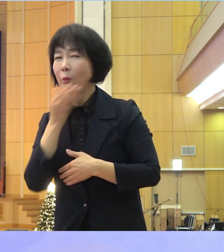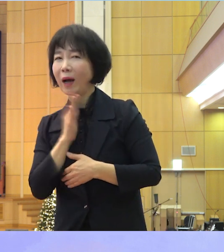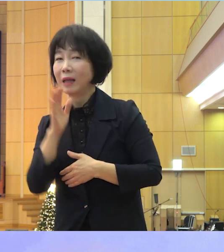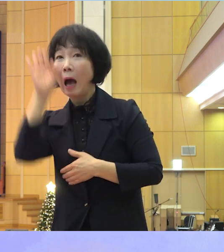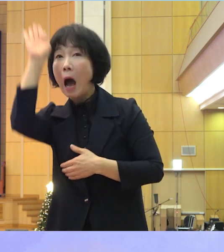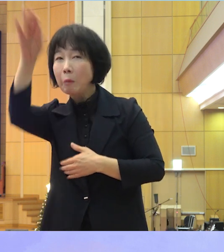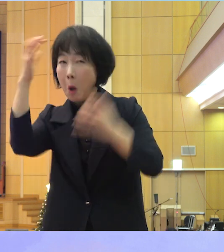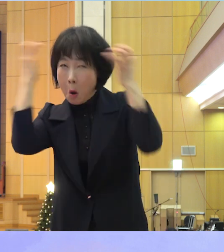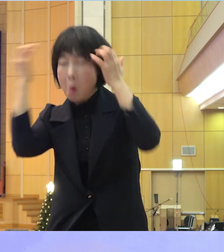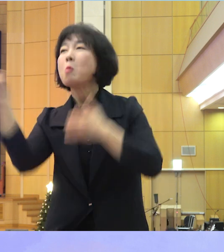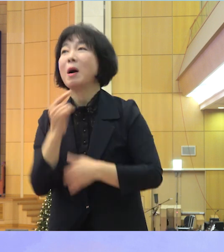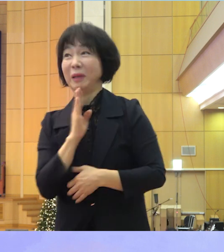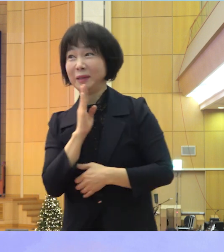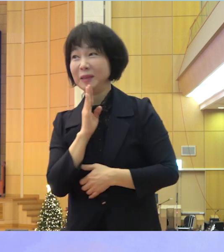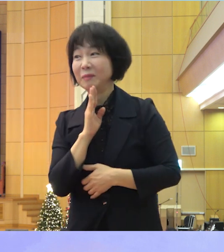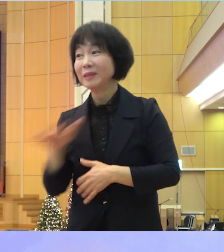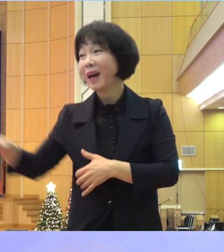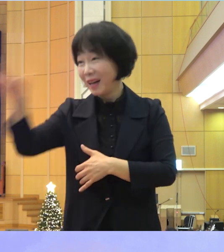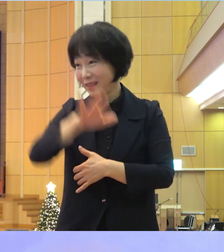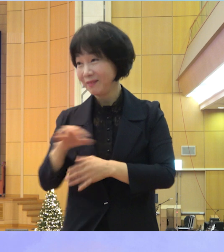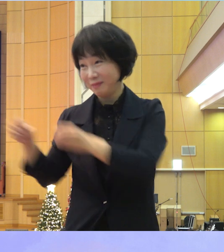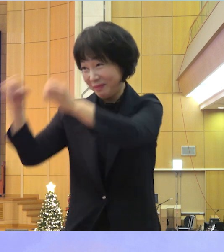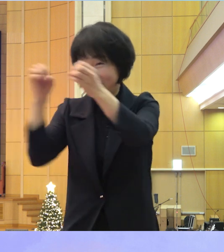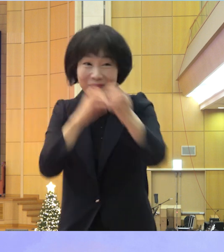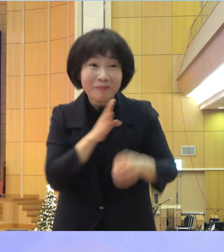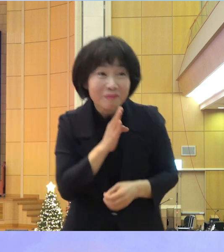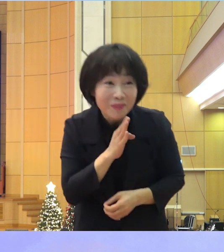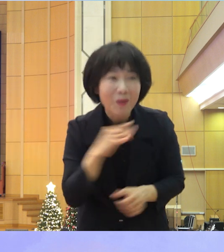통계청과 국민연금 그리고